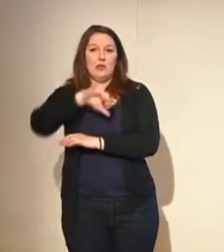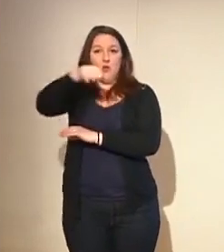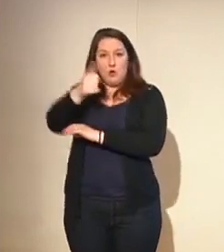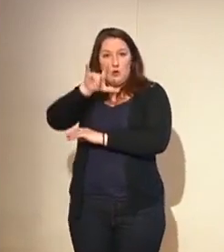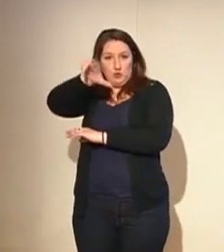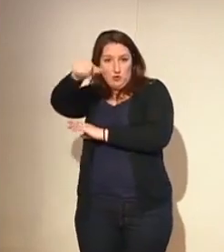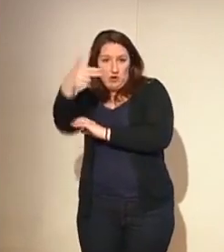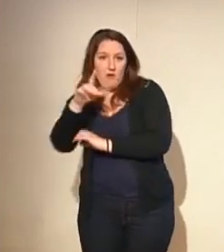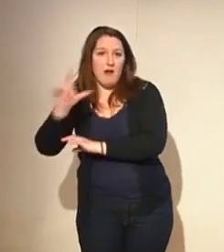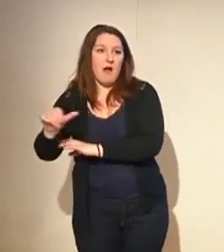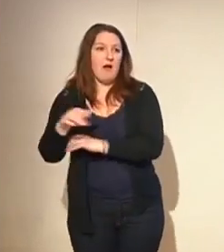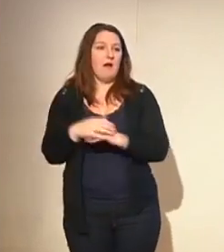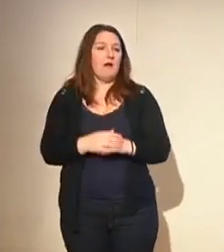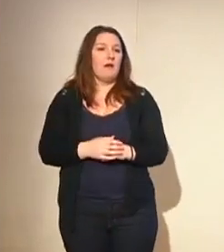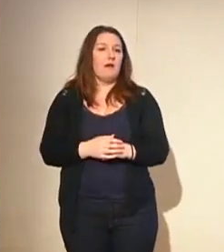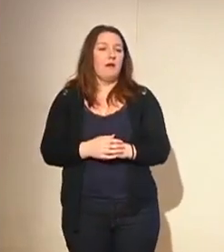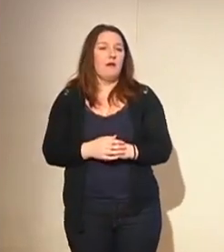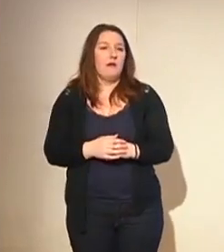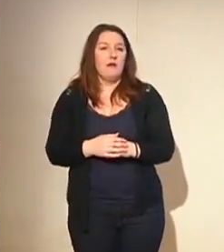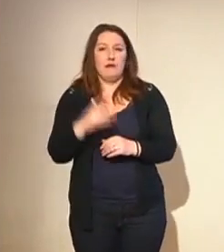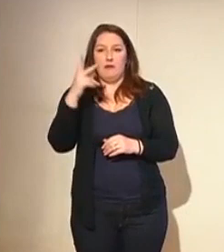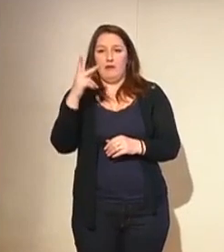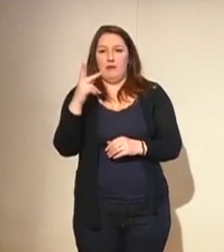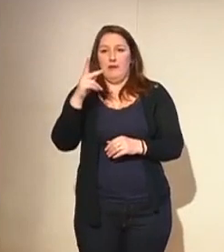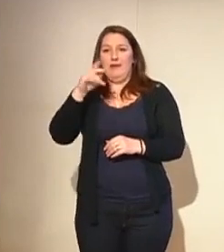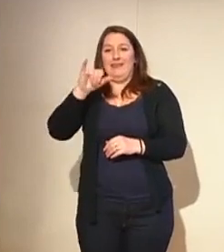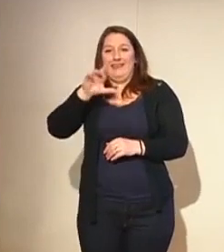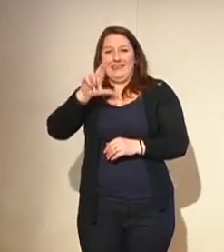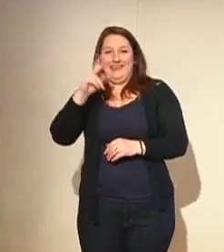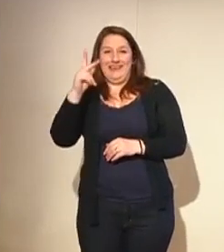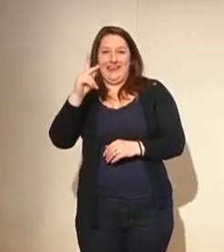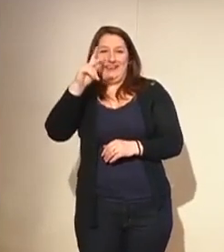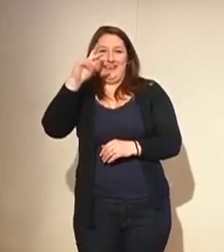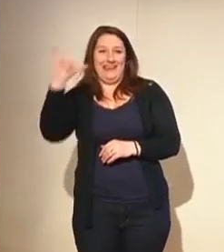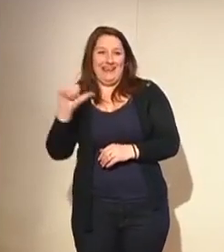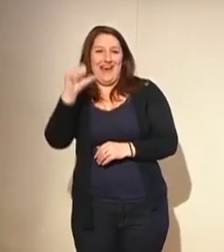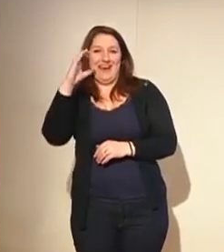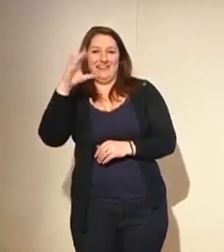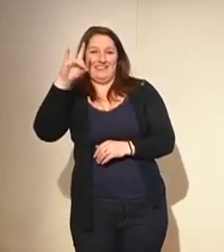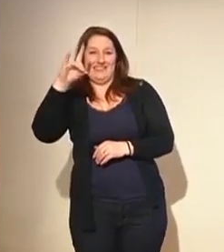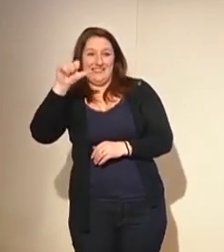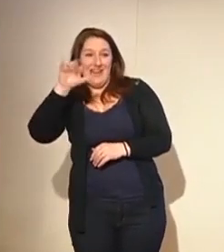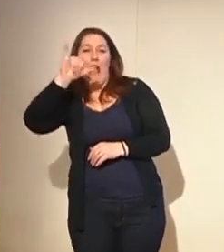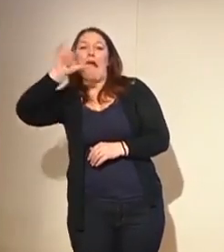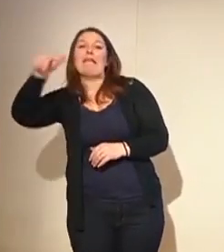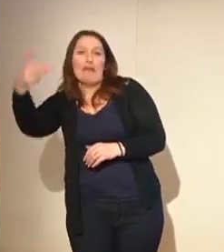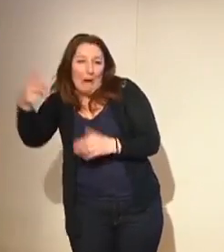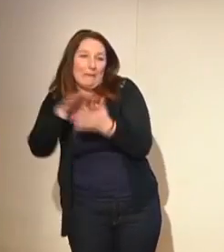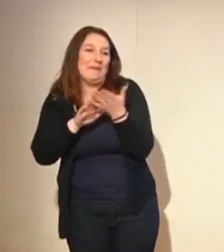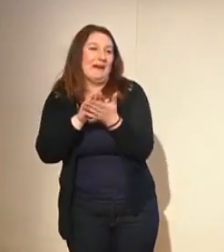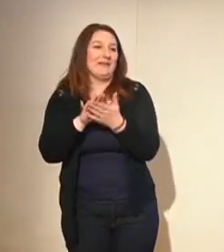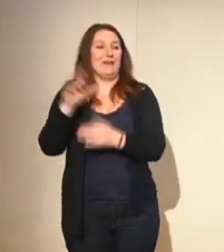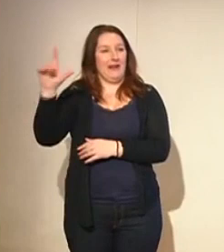Juli CLA claire Kirka char pardon raphaë